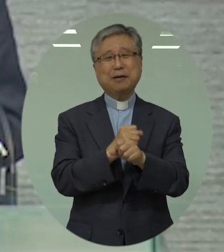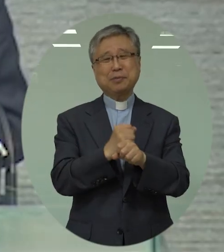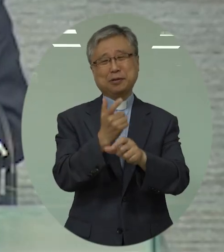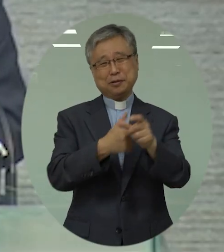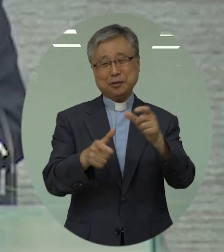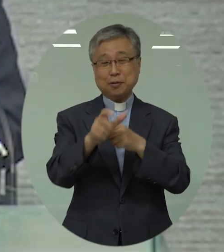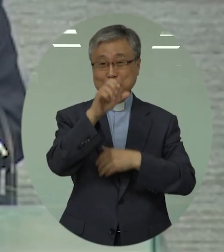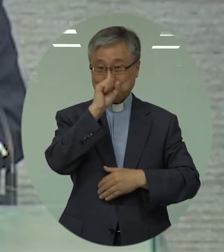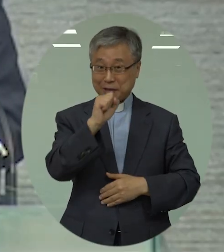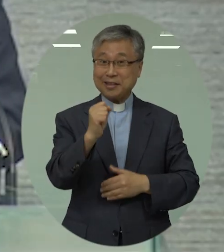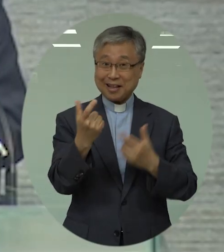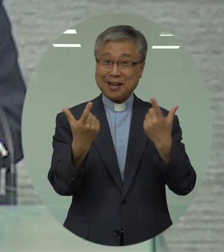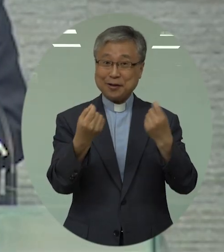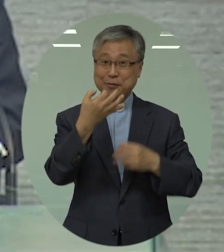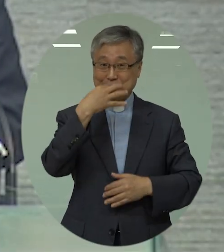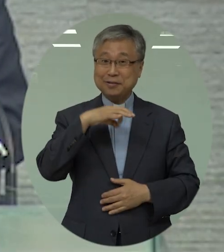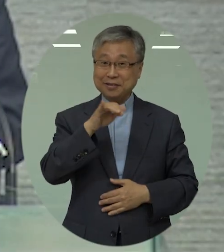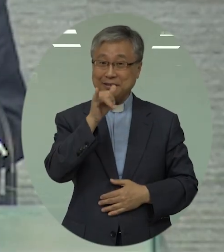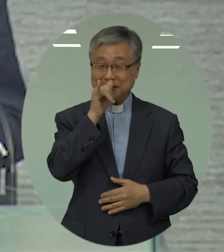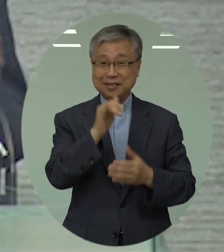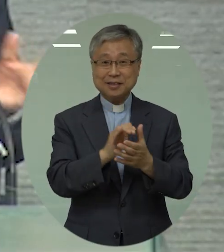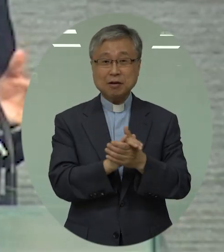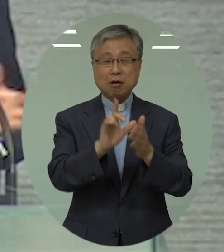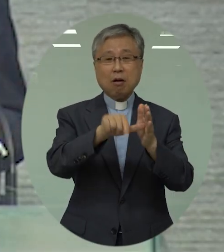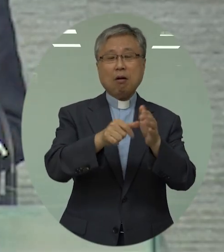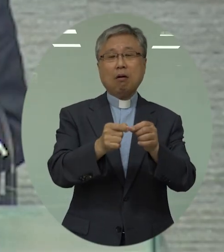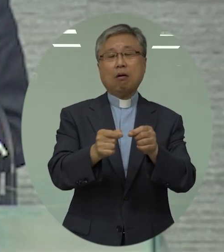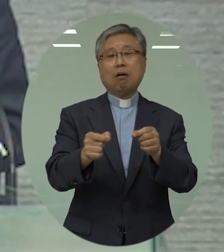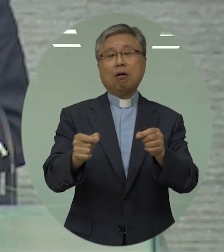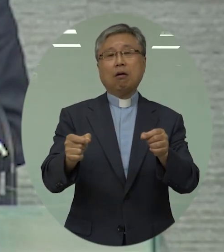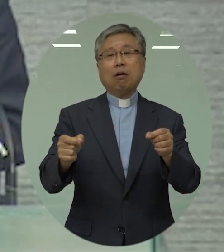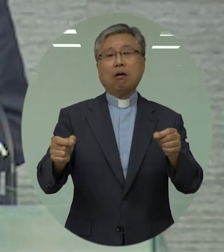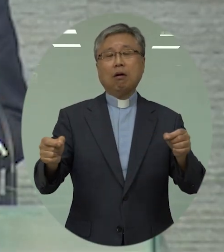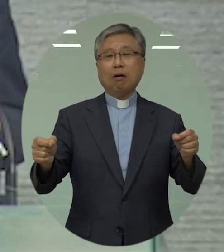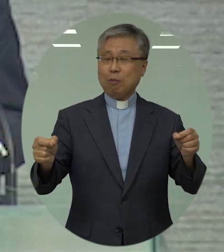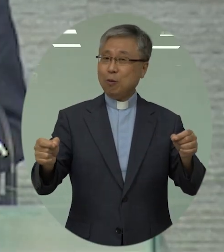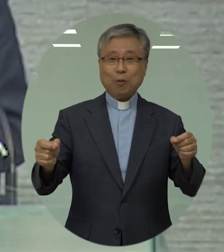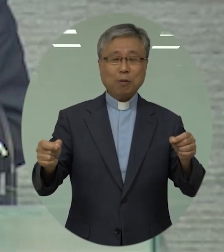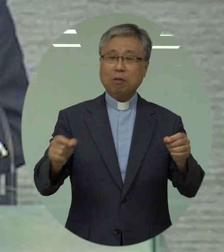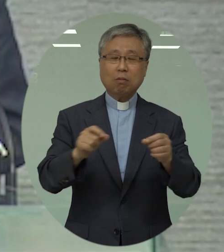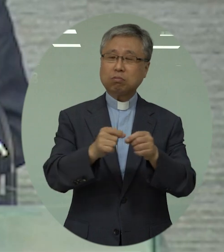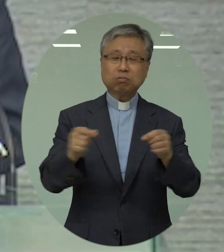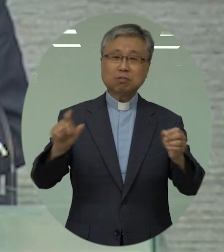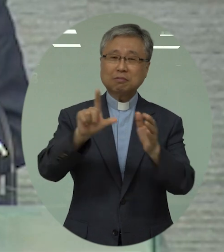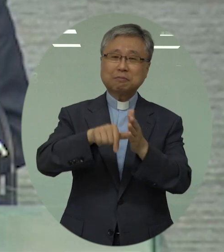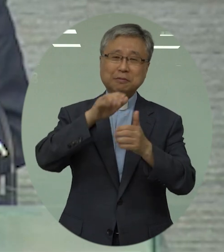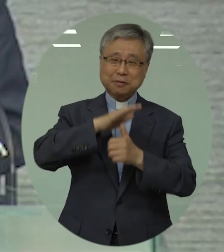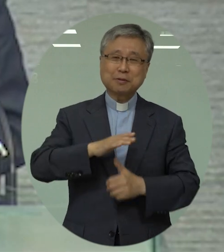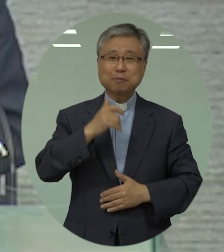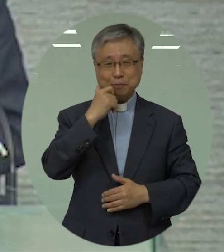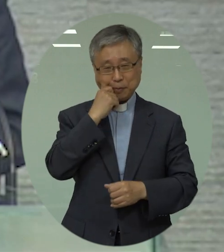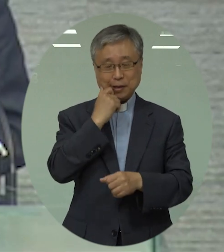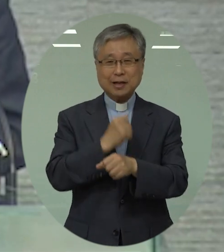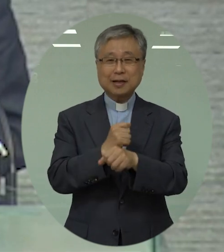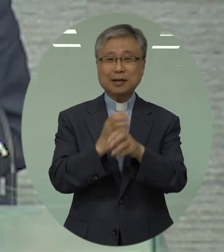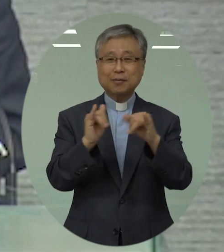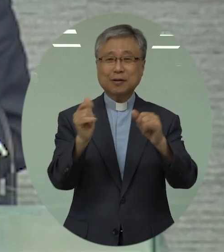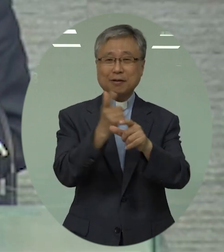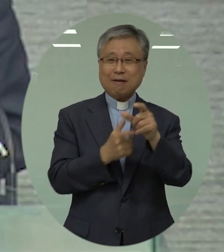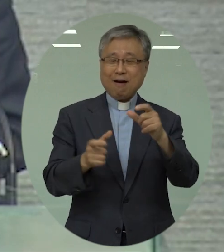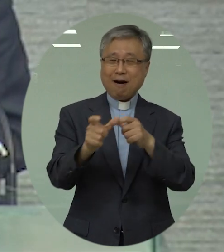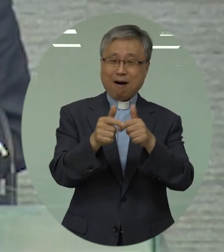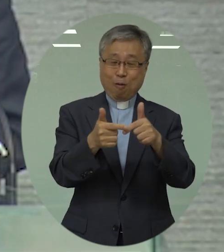더 효율적으로 할 수가 있는데, 시간이 길다 보면 그 긴 시간을 인내하지 못하는 사람들이 점점